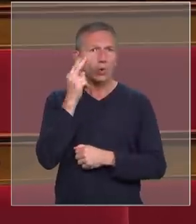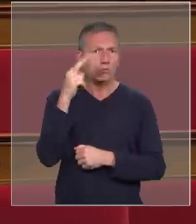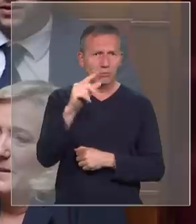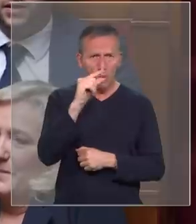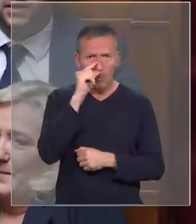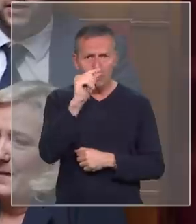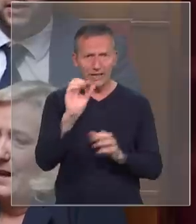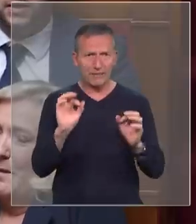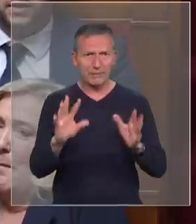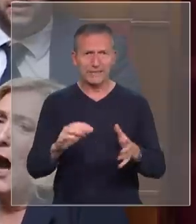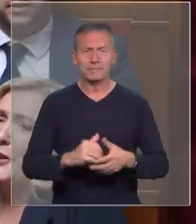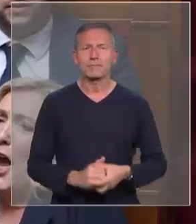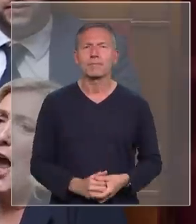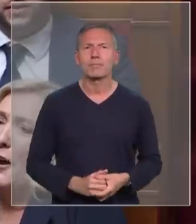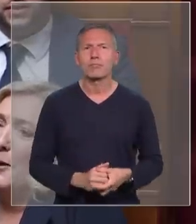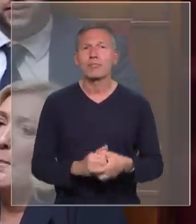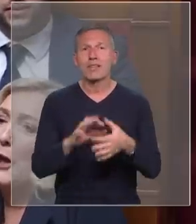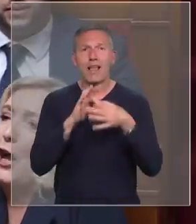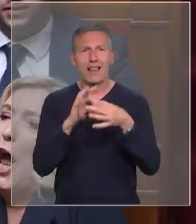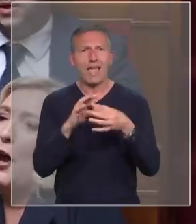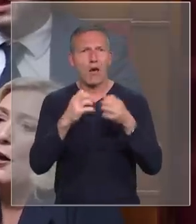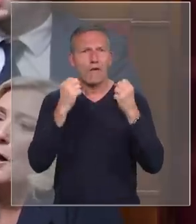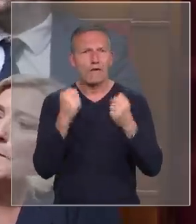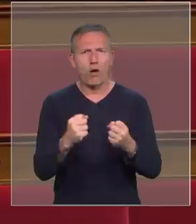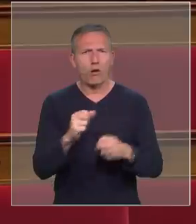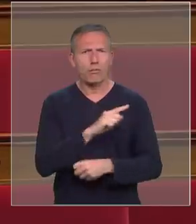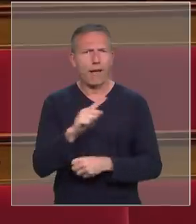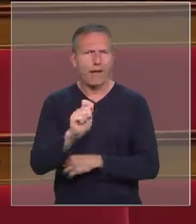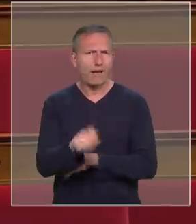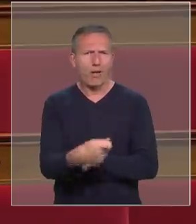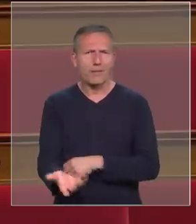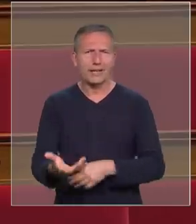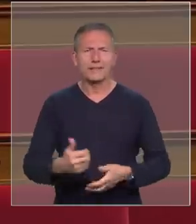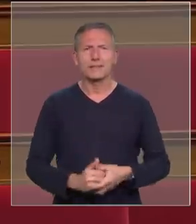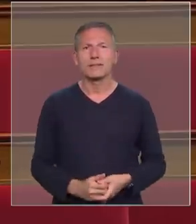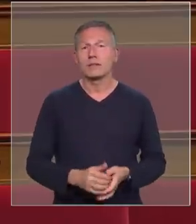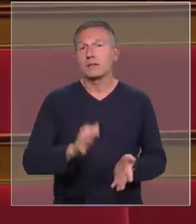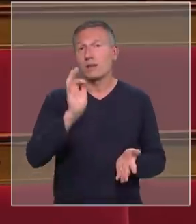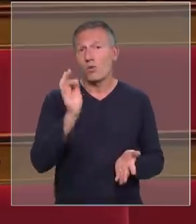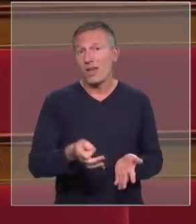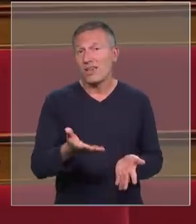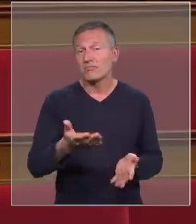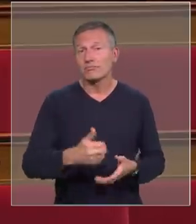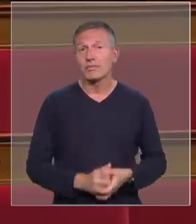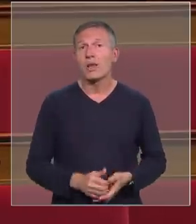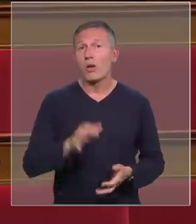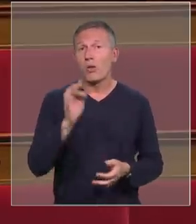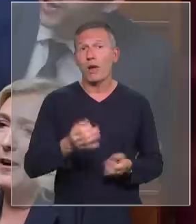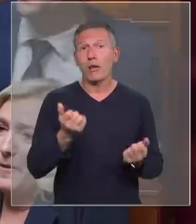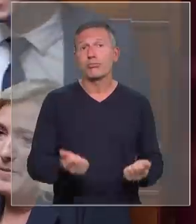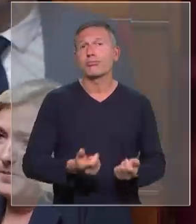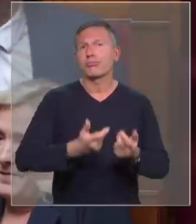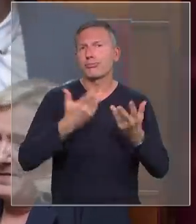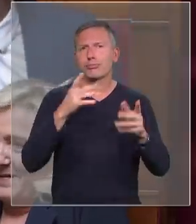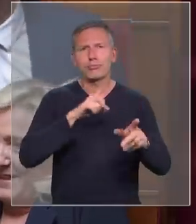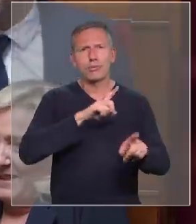Poutine. Des liens intenses et anormaux. Car oui, de multiples